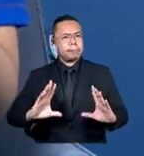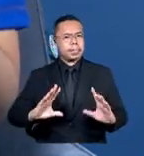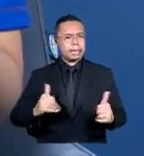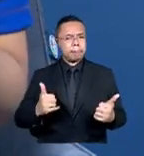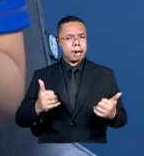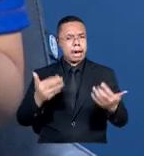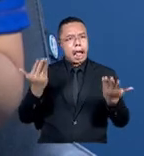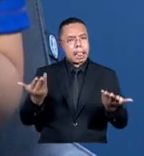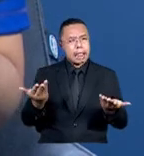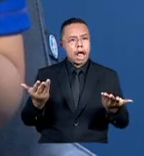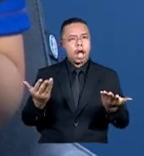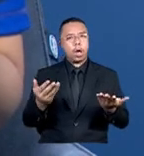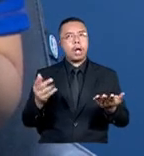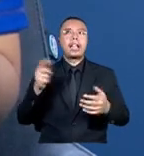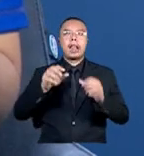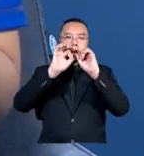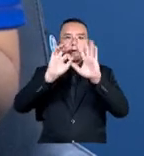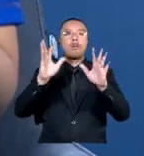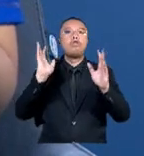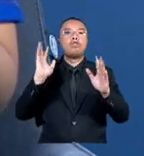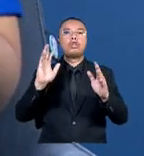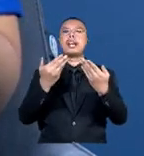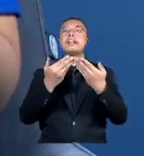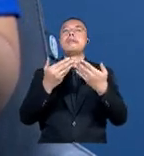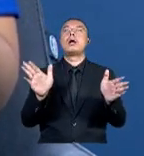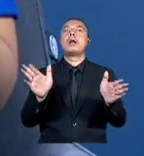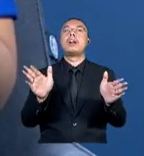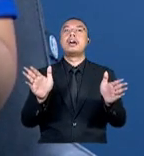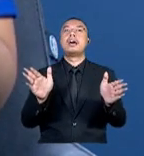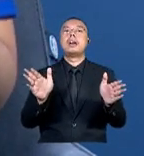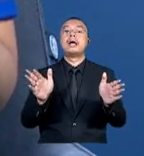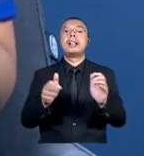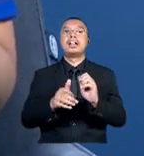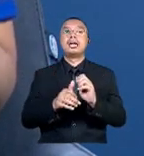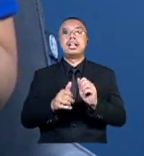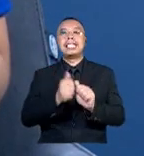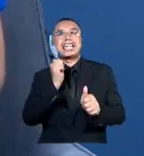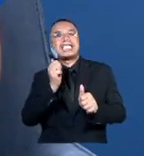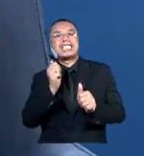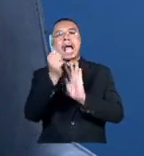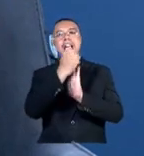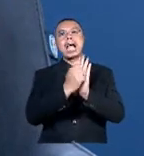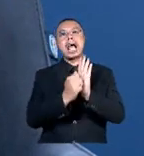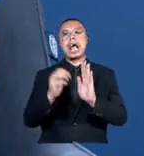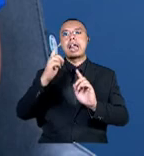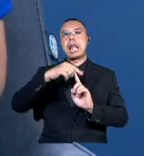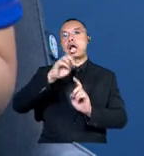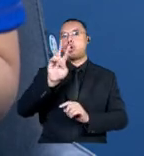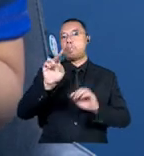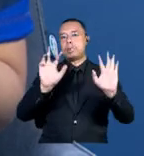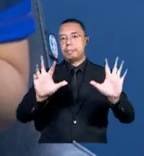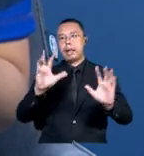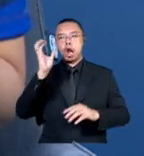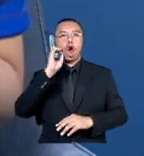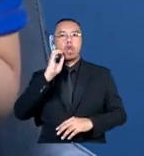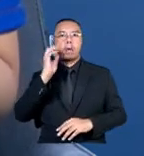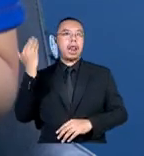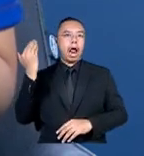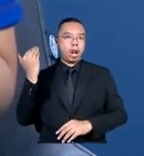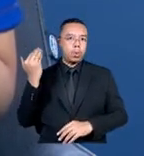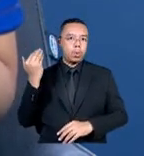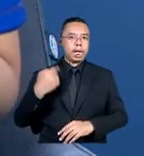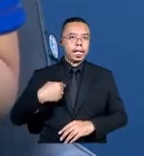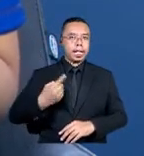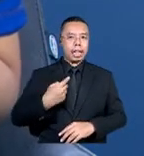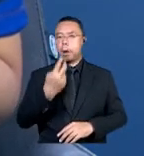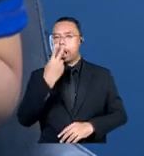persiapan atau bahkan menurut informasi memang sudah digelar tes event begitu ya di tanggal 29 Oktober yang lalu, beberapa hari yang